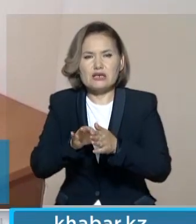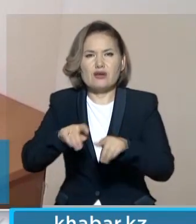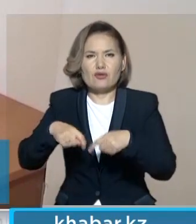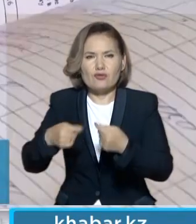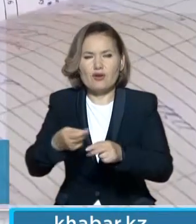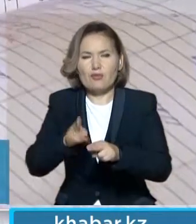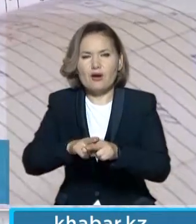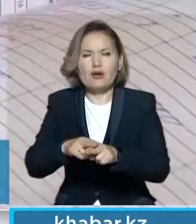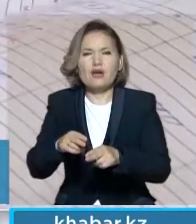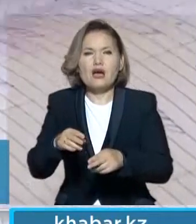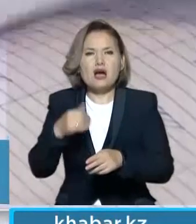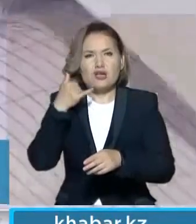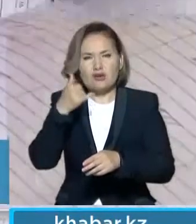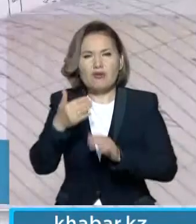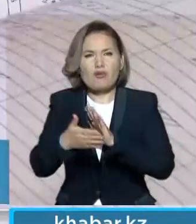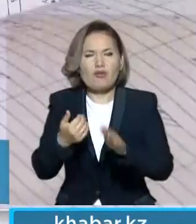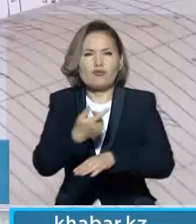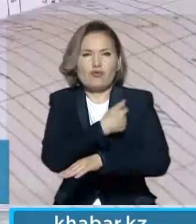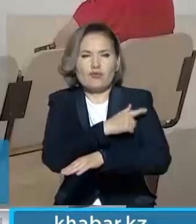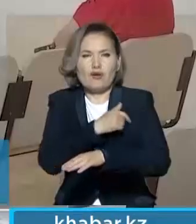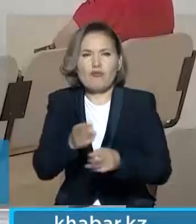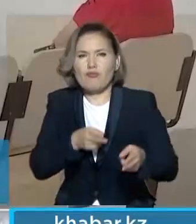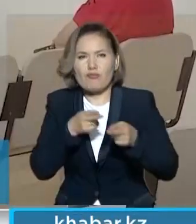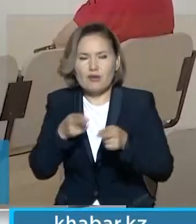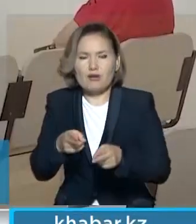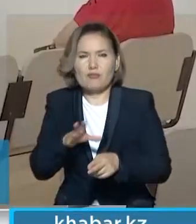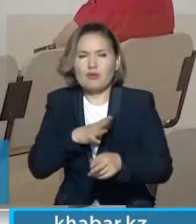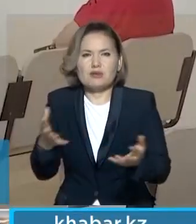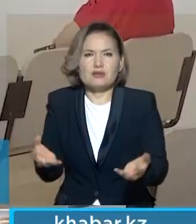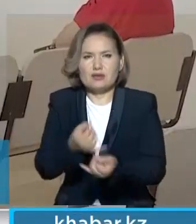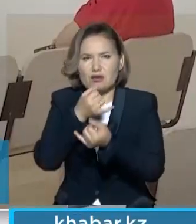жүгінген. Жалпы биыл 100-ден аса адам кене шағып дәрігерге қаралған.